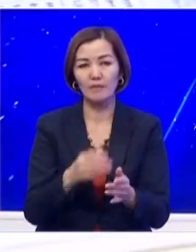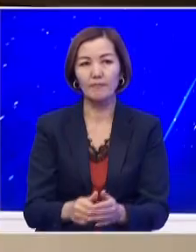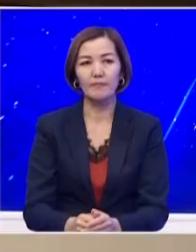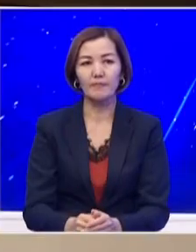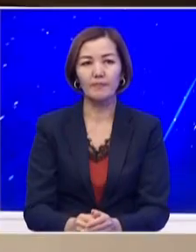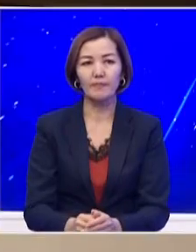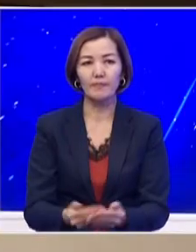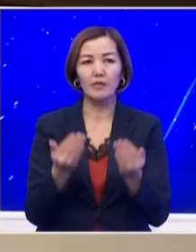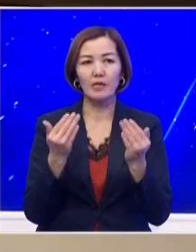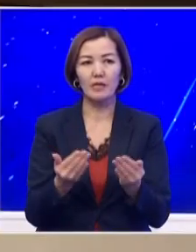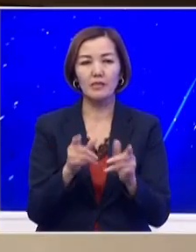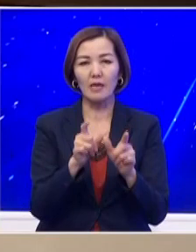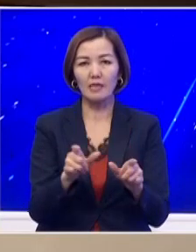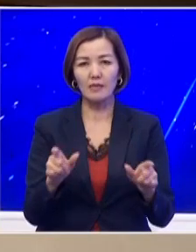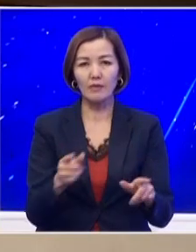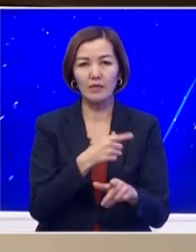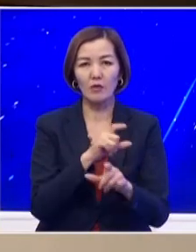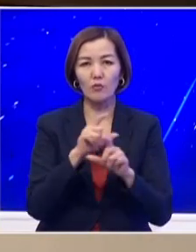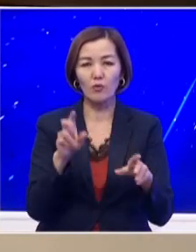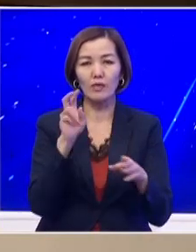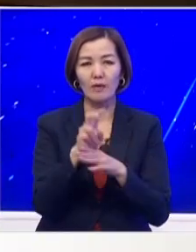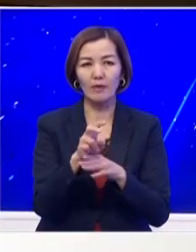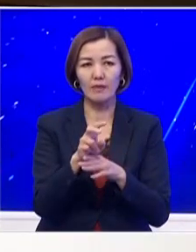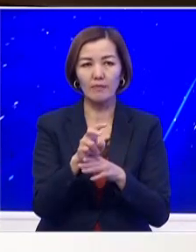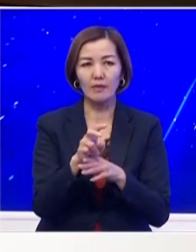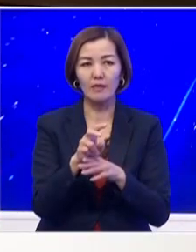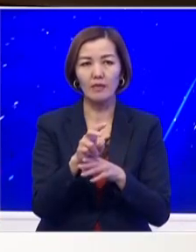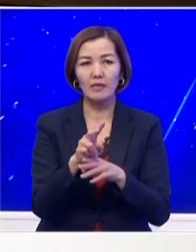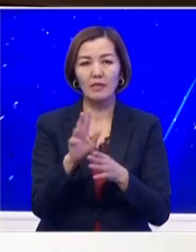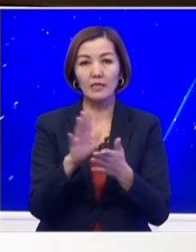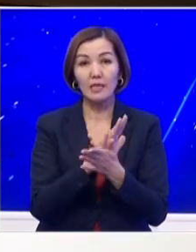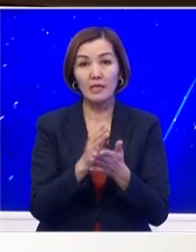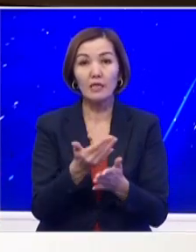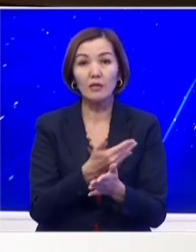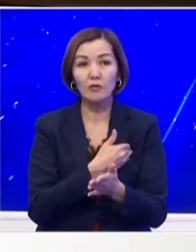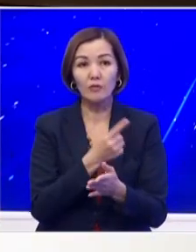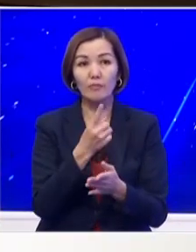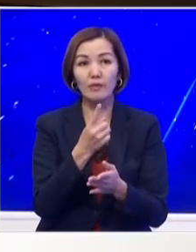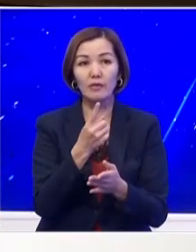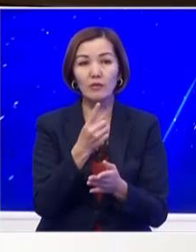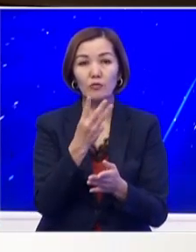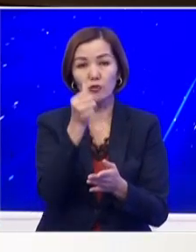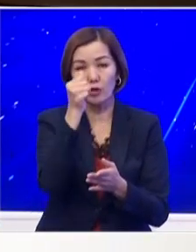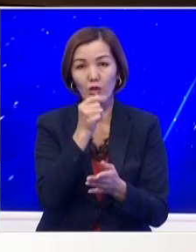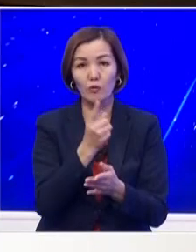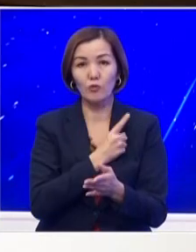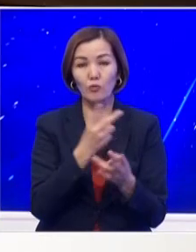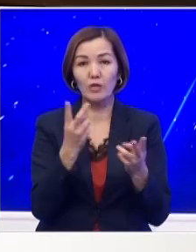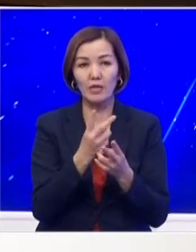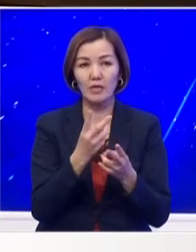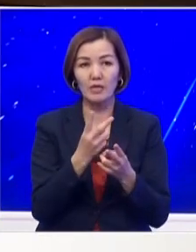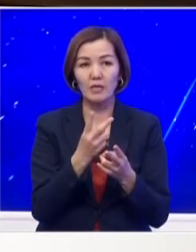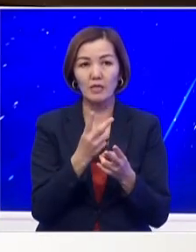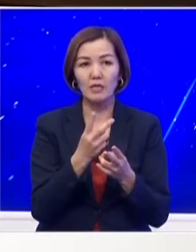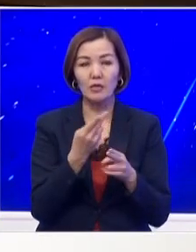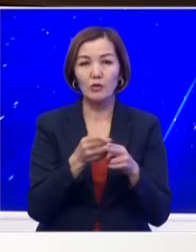айтты. Қазір азаматтар ауруханаға барып тексерістен тегін өтемдесе, онда бір ай немесе үш ай күту керек. Ал егер